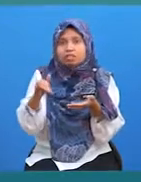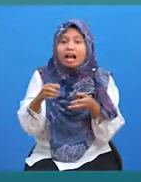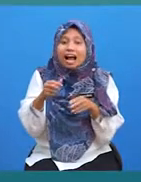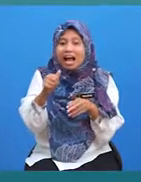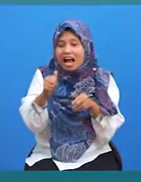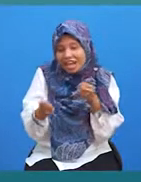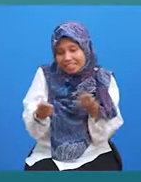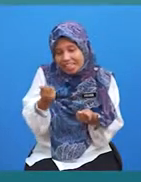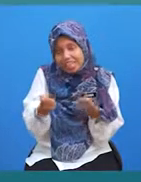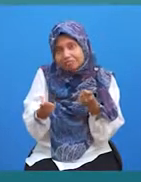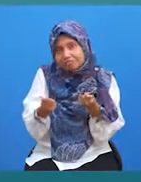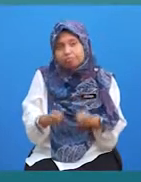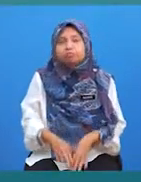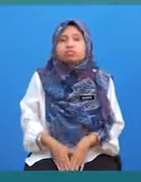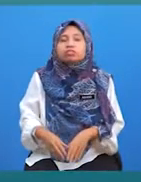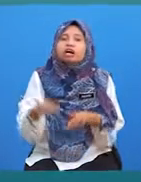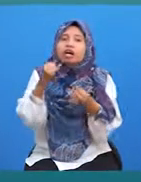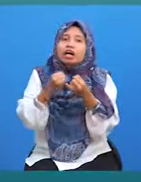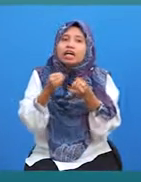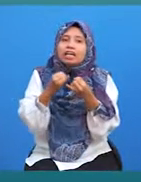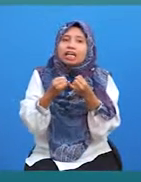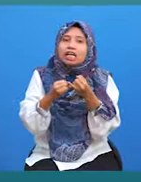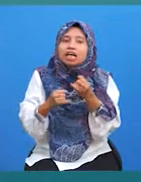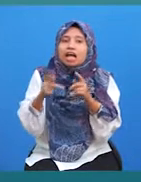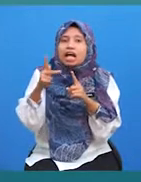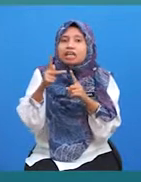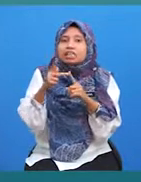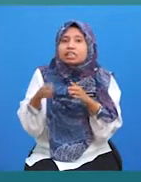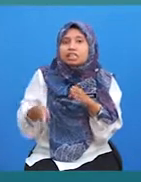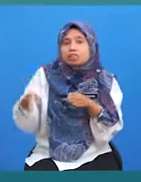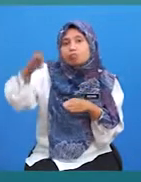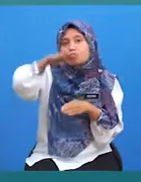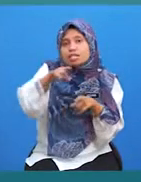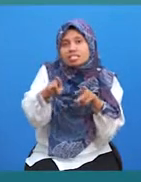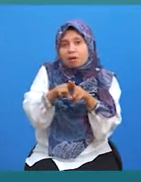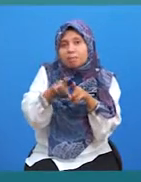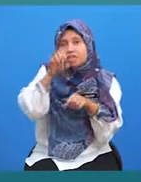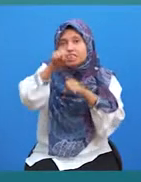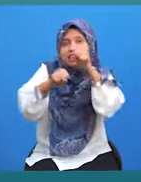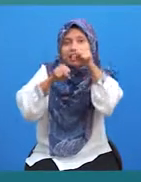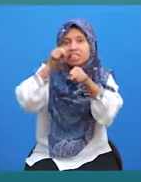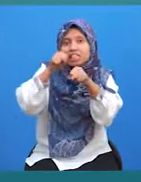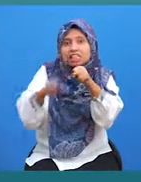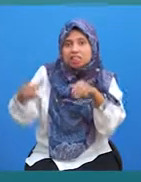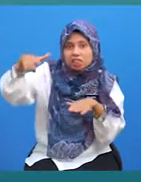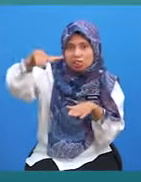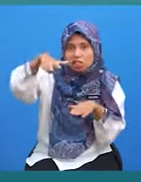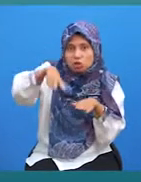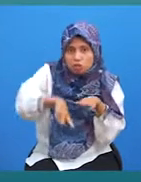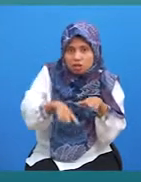bagi gambar yang terakhir ialah ke bukit sama didaki, ke lurah sama